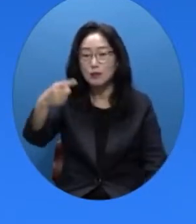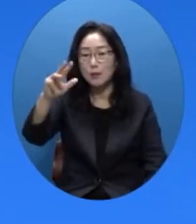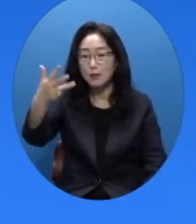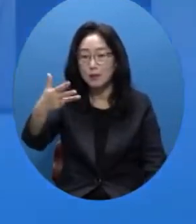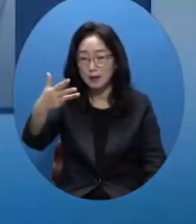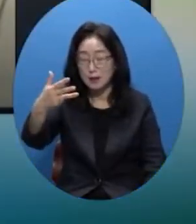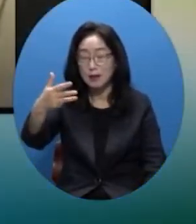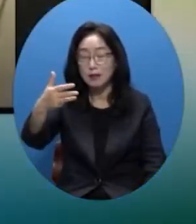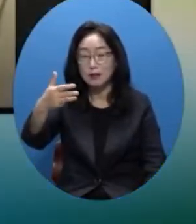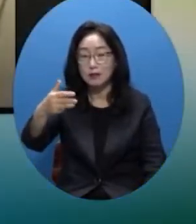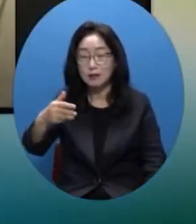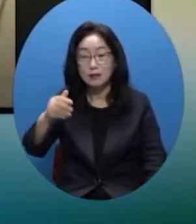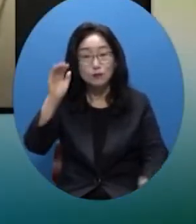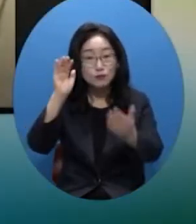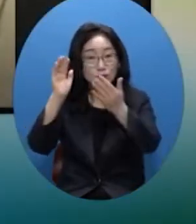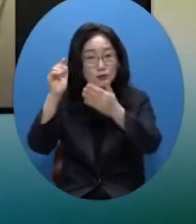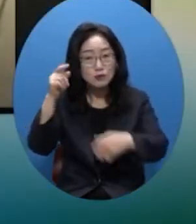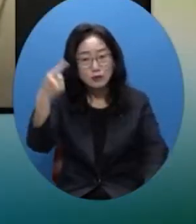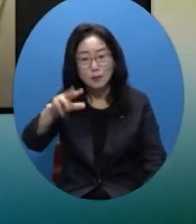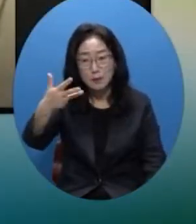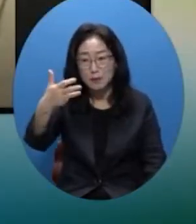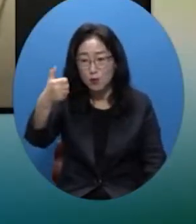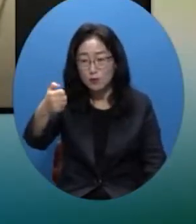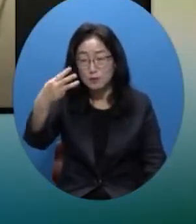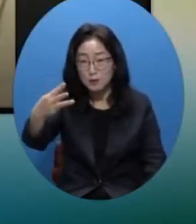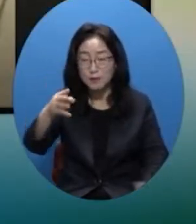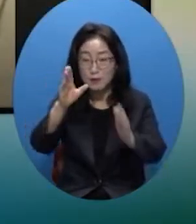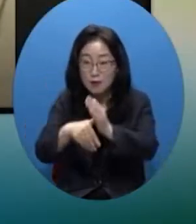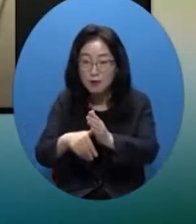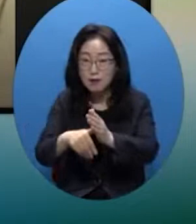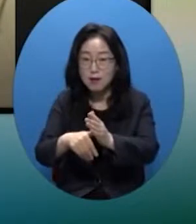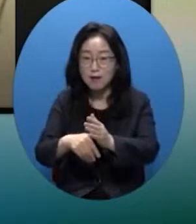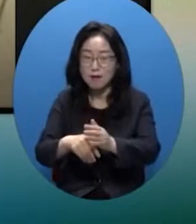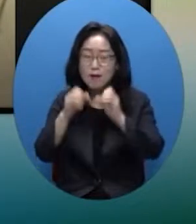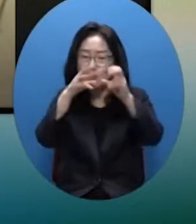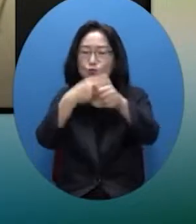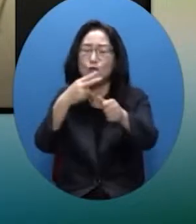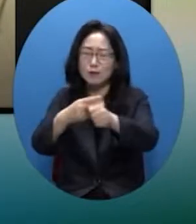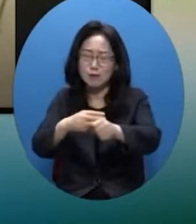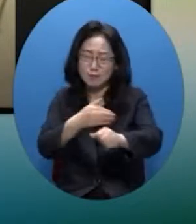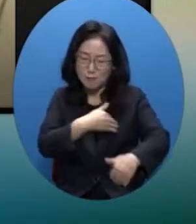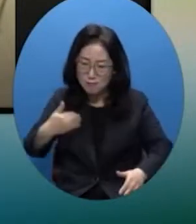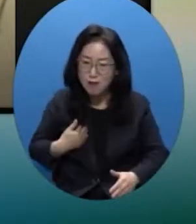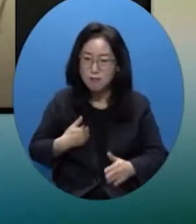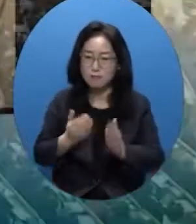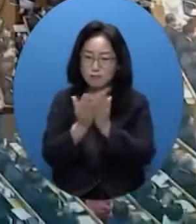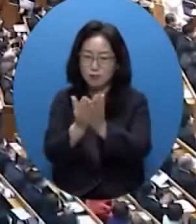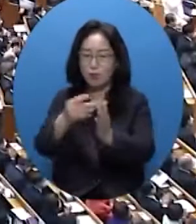아펜젤러 3사가 당당하게 선교사 자격으로 짐을 방해 발을 딛게 됩니다 할렐루야